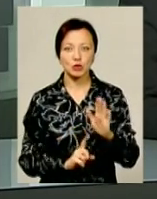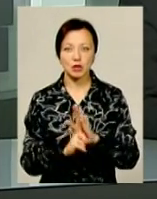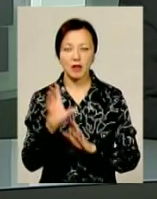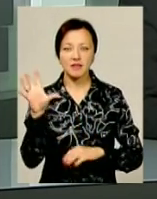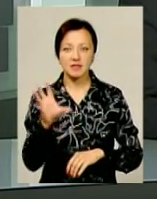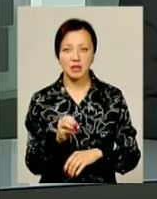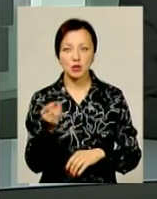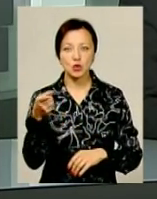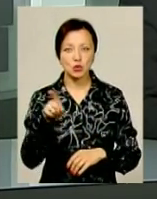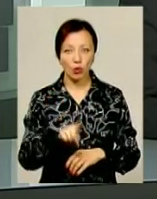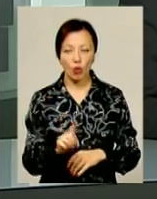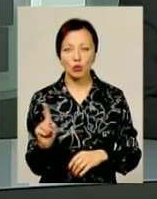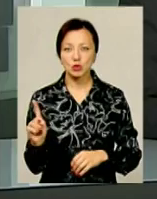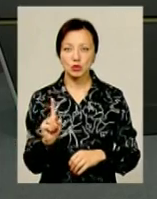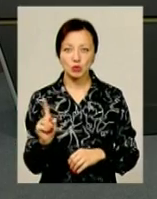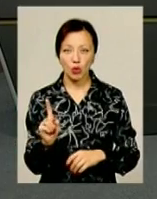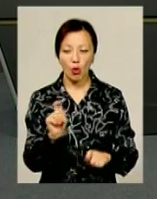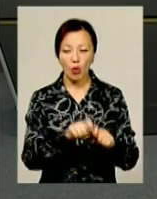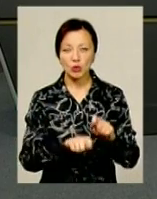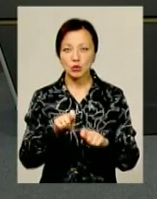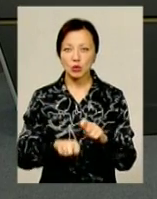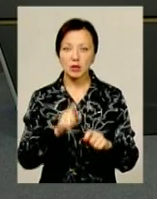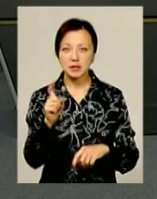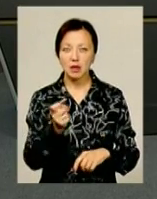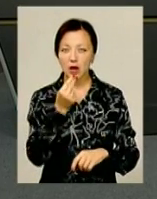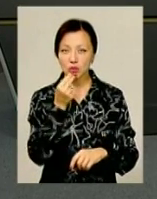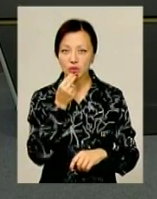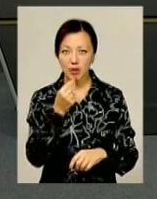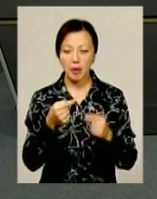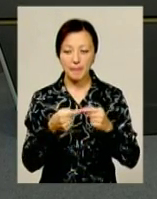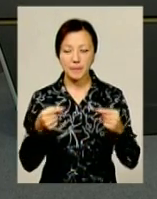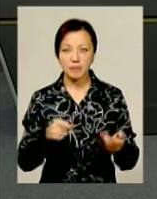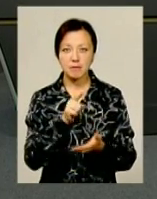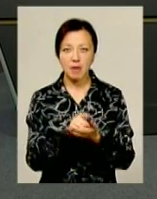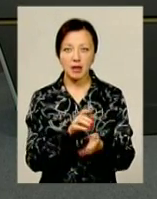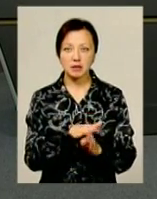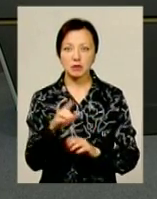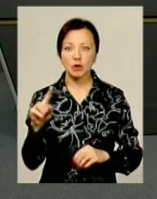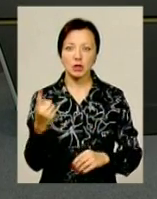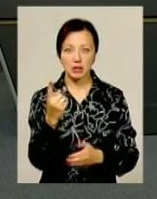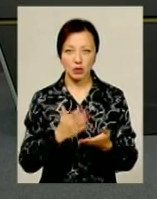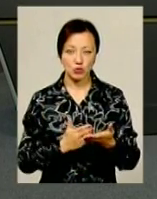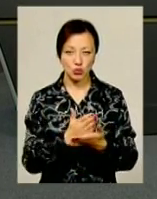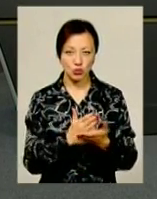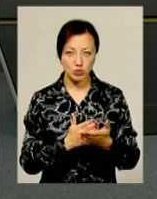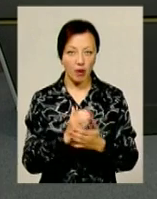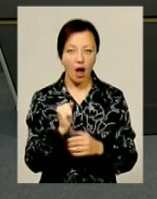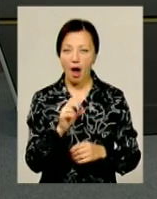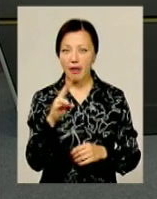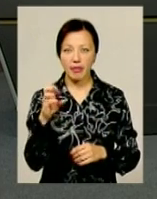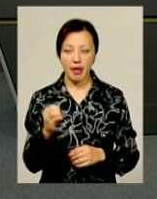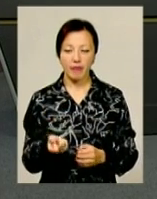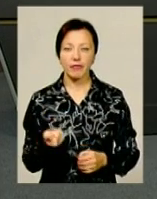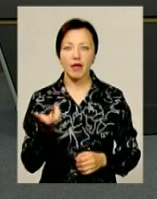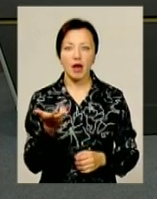із того, що контроль за харчовими продуктами має здійснювати одна єдина служба, а не декілька, так